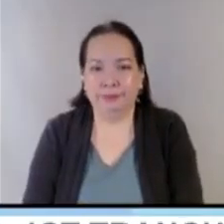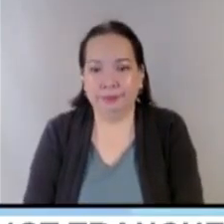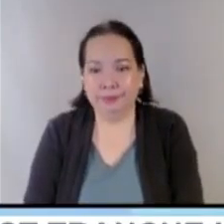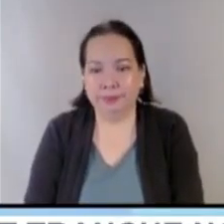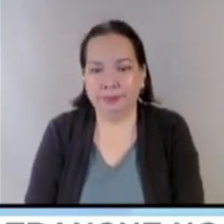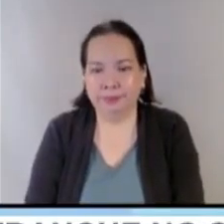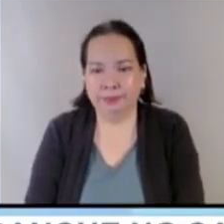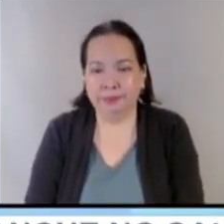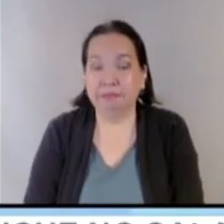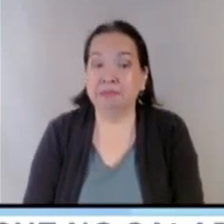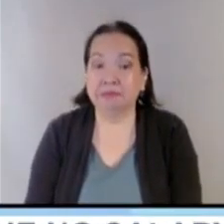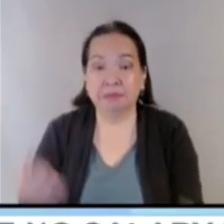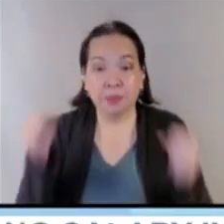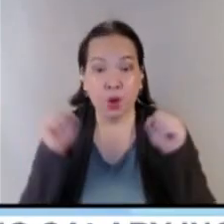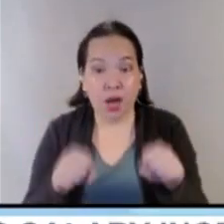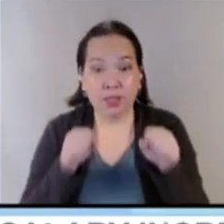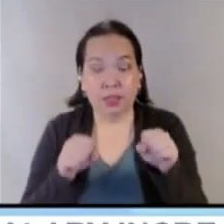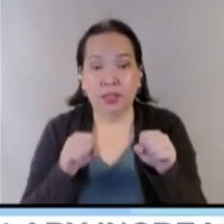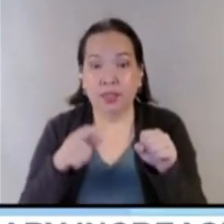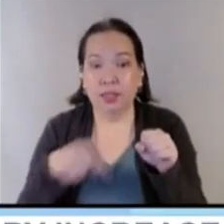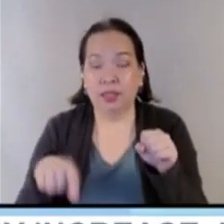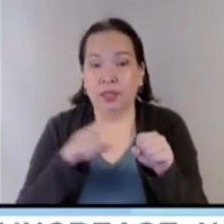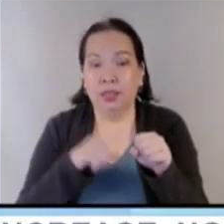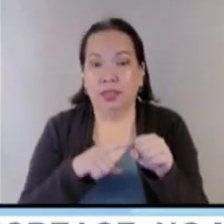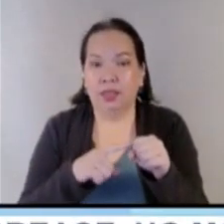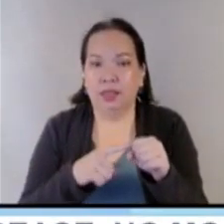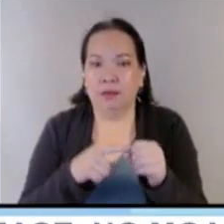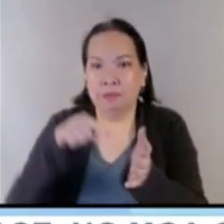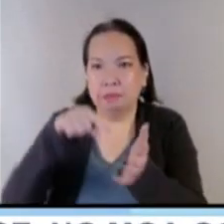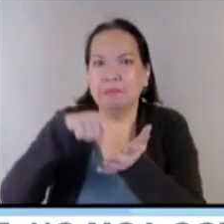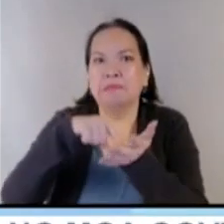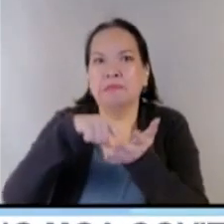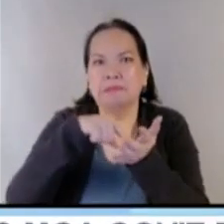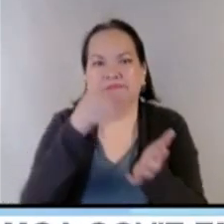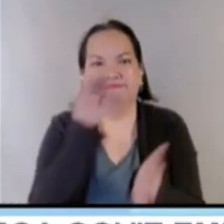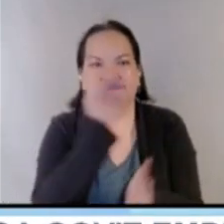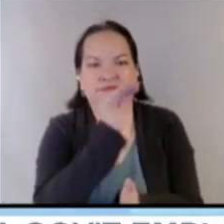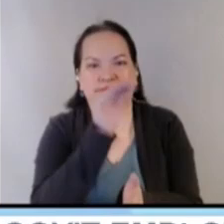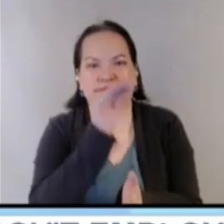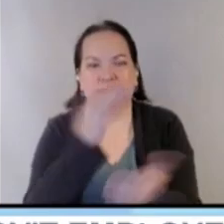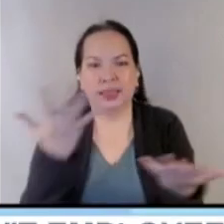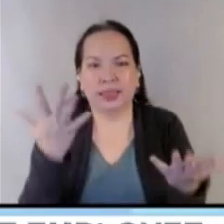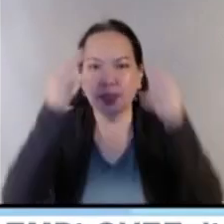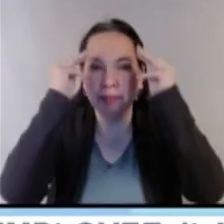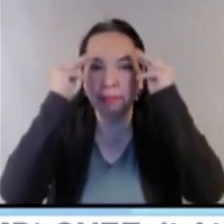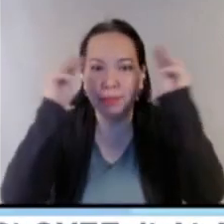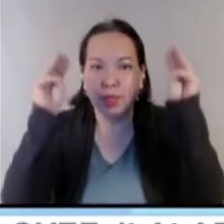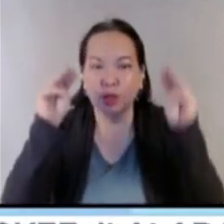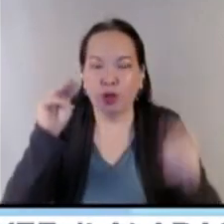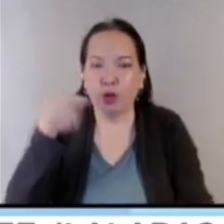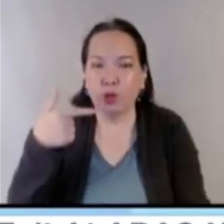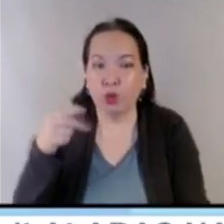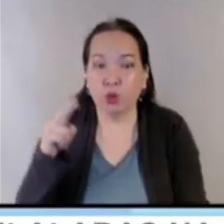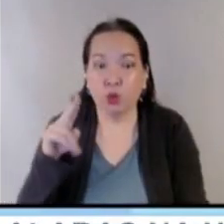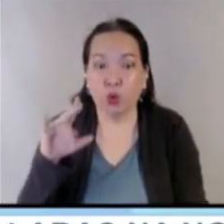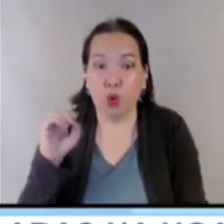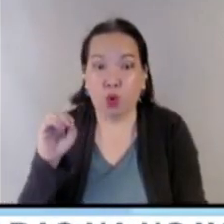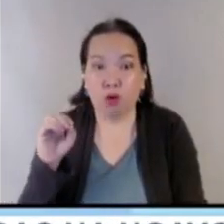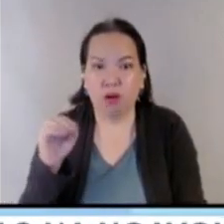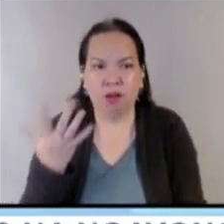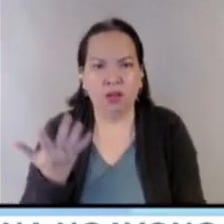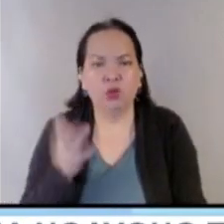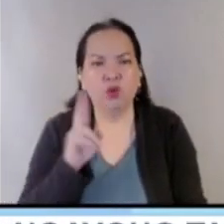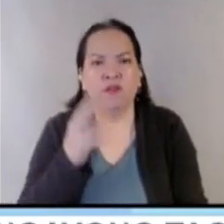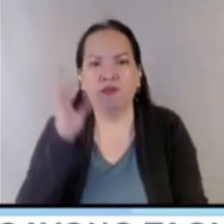posible ng singilin ng batas si suspended Tarlac Mayor Alice guo dahil sa umanoy paggamit ng pekeng pangalan o pagkakakilanlan sa